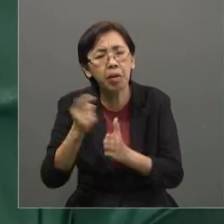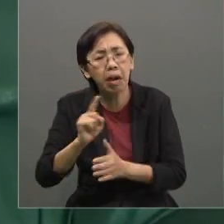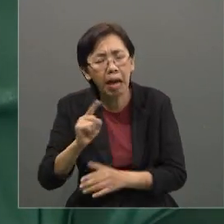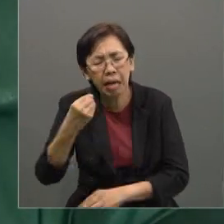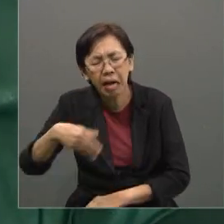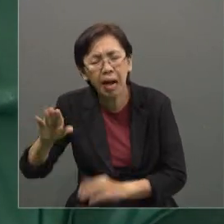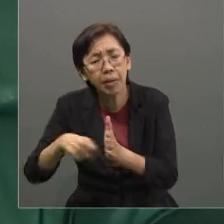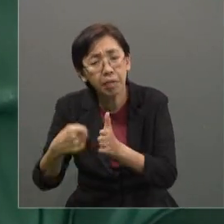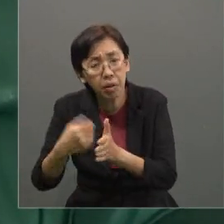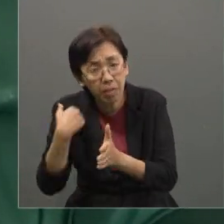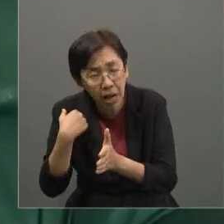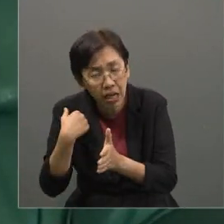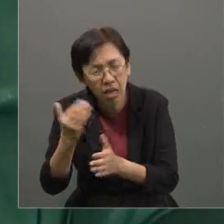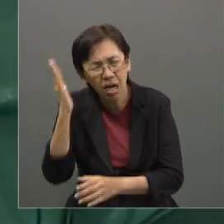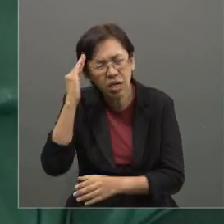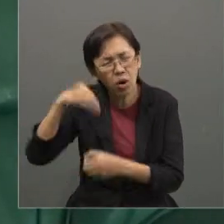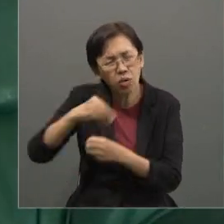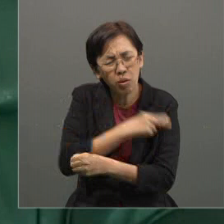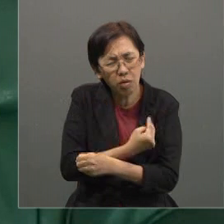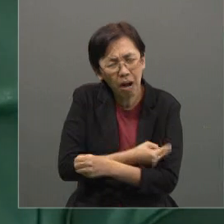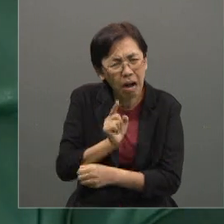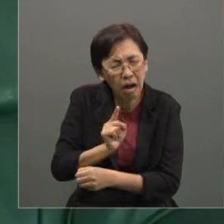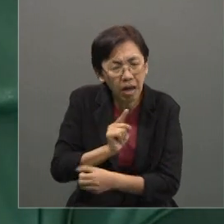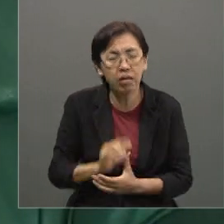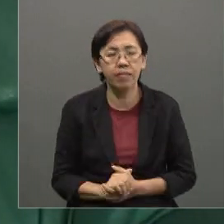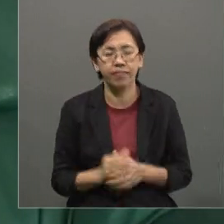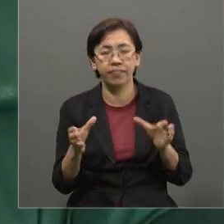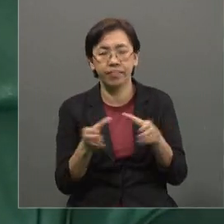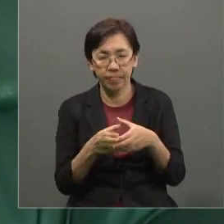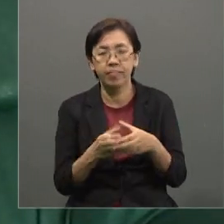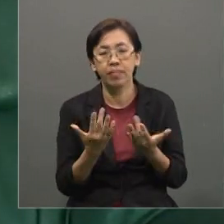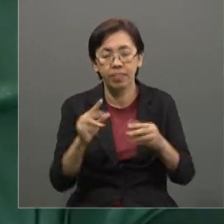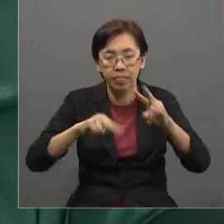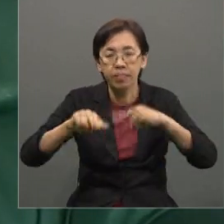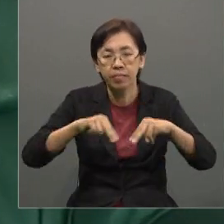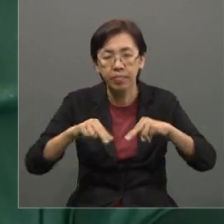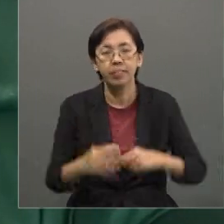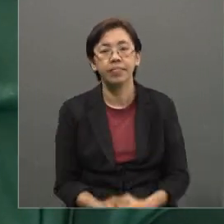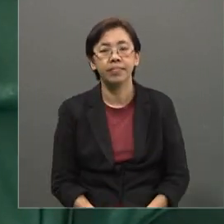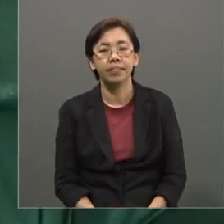ให้กลับบ้านหรือว่าจะให้นอนโรงพยาบาลครับซึ่งทางทีมกำลังสอบสวนอยู่ครับ